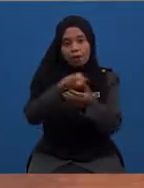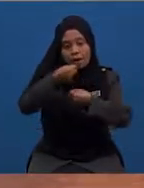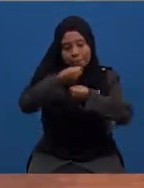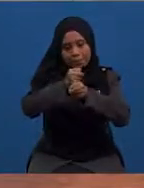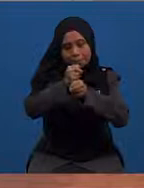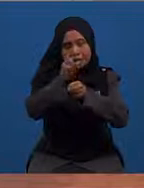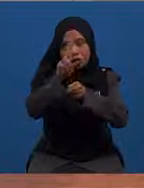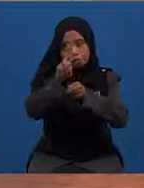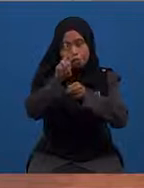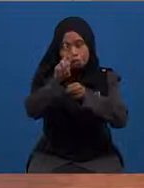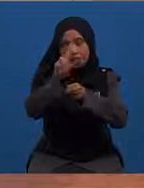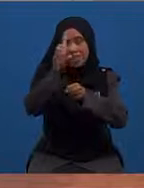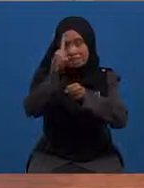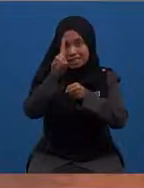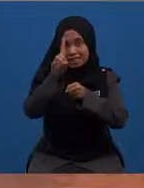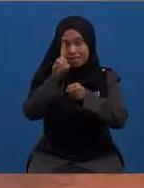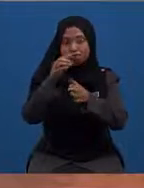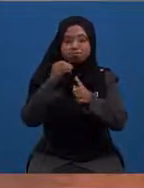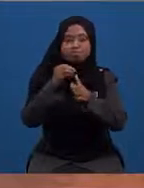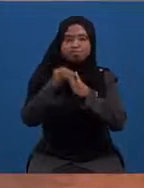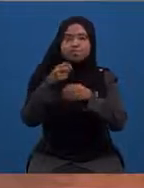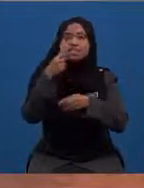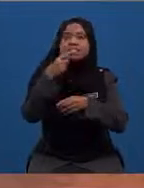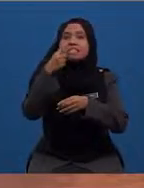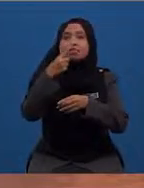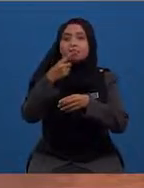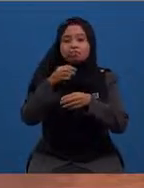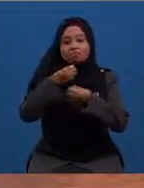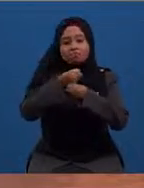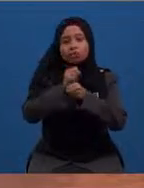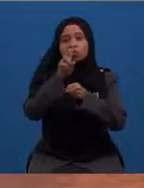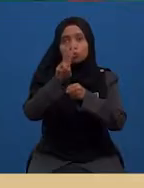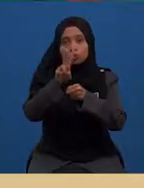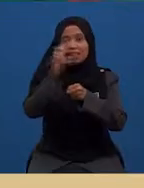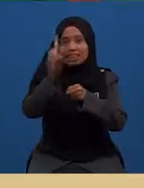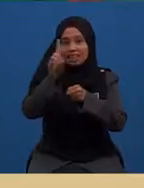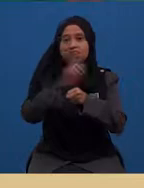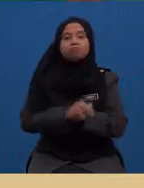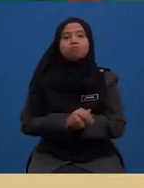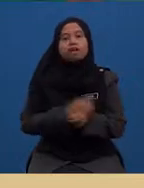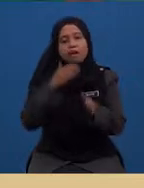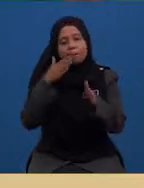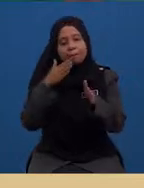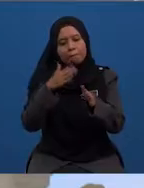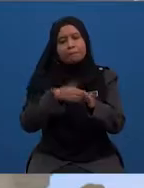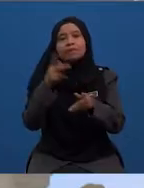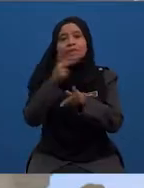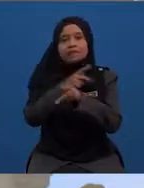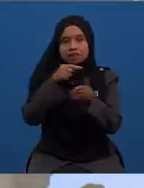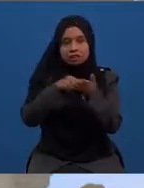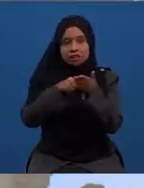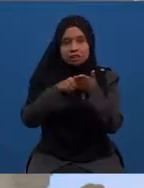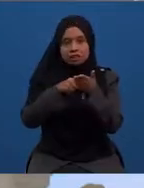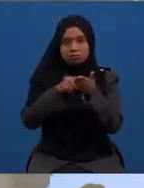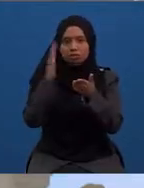dua dimensi atau boleh disebut sebagai bentuk 2D. Pada kali ini, murid-murid akan